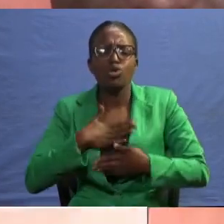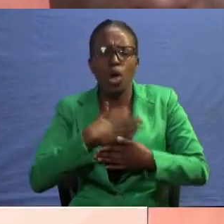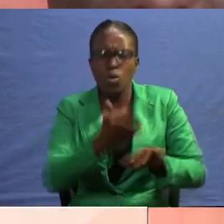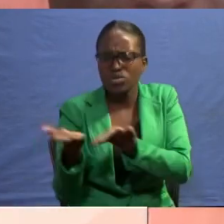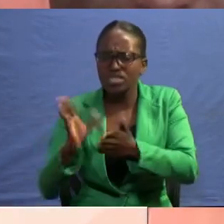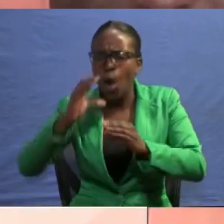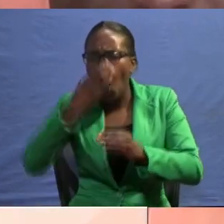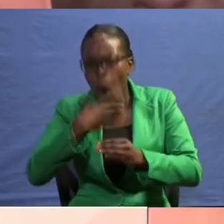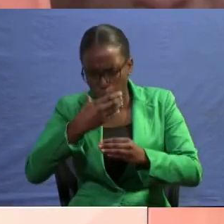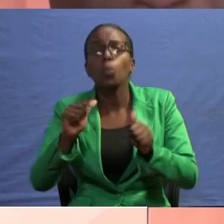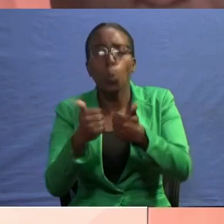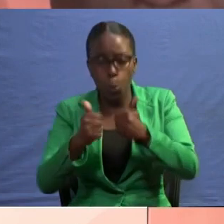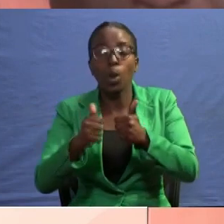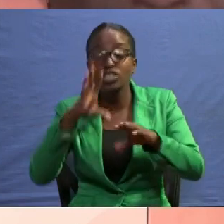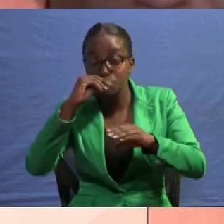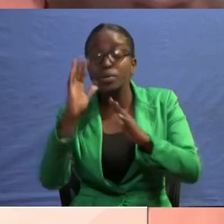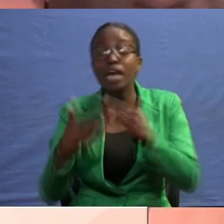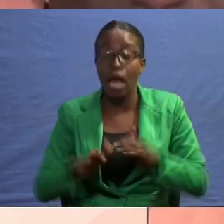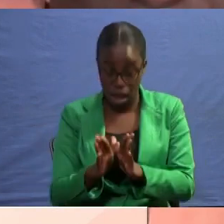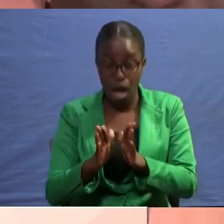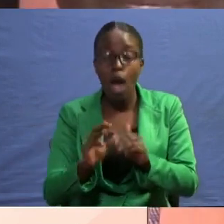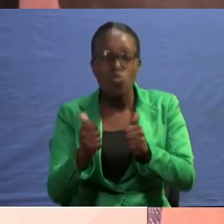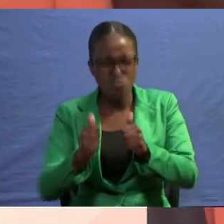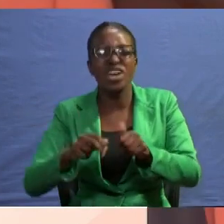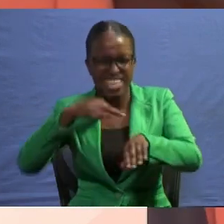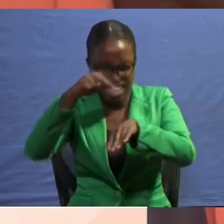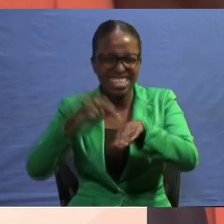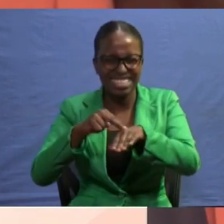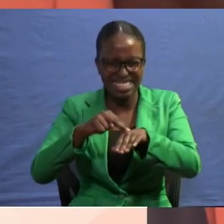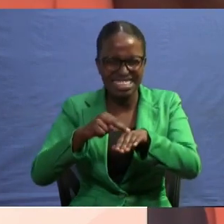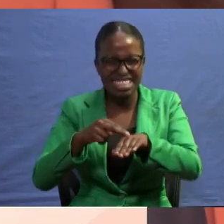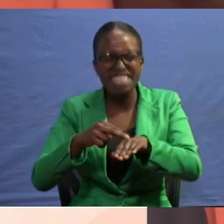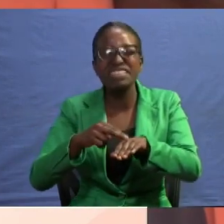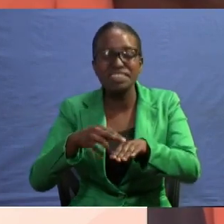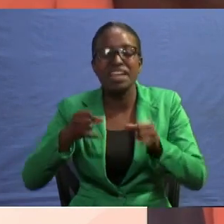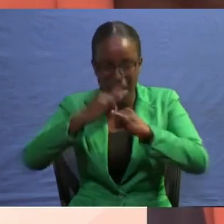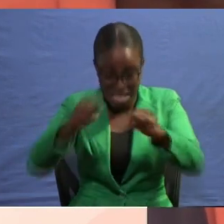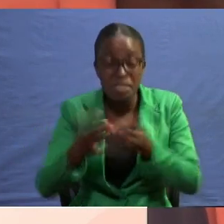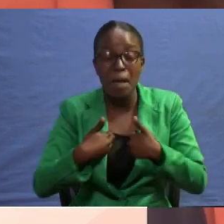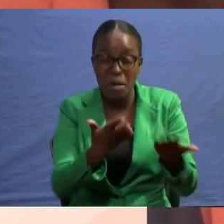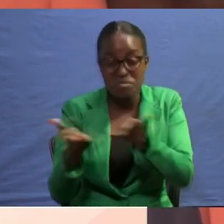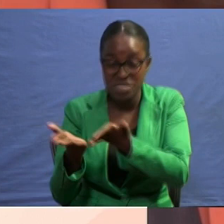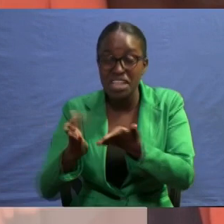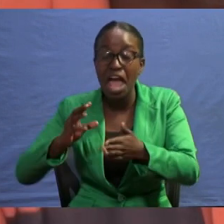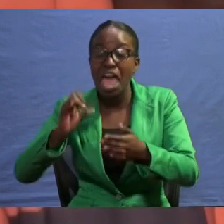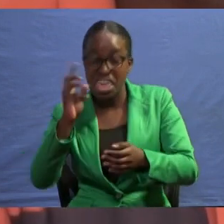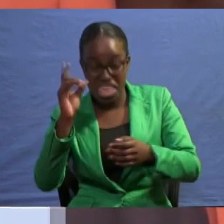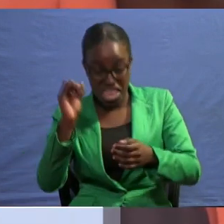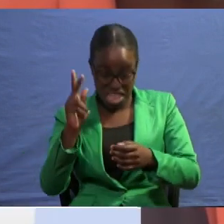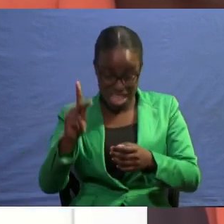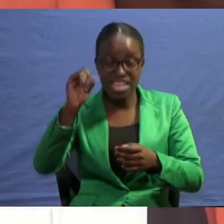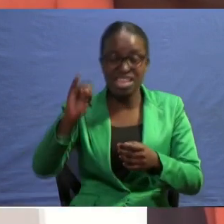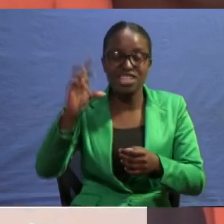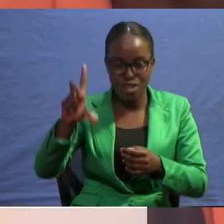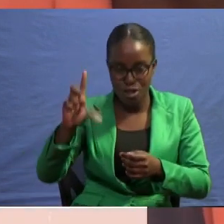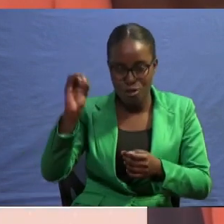Teddy Mwambire kukuwa speaker wa National Assembly ya Kilifi. Teddy Mwambire ambaye ni speaker wa County Assembly